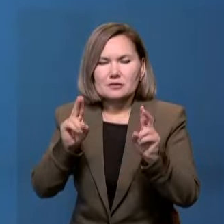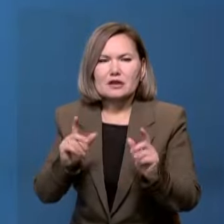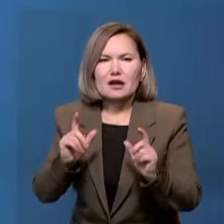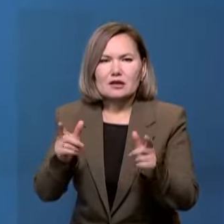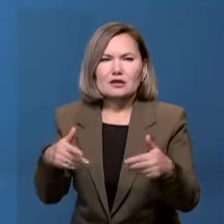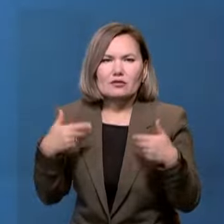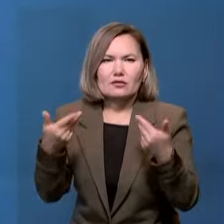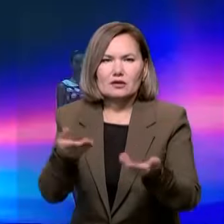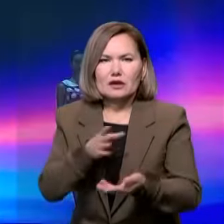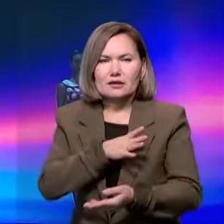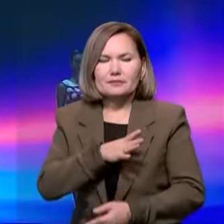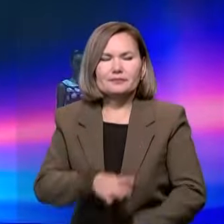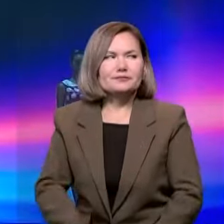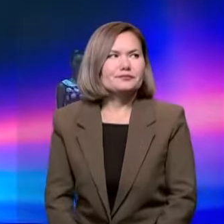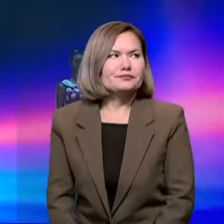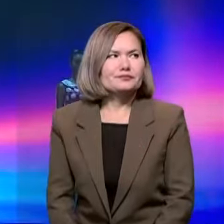жолдады.